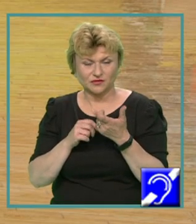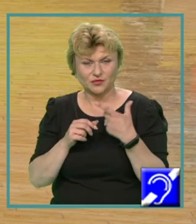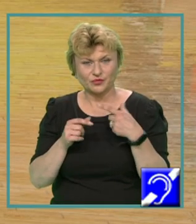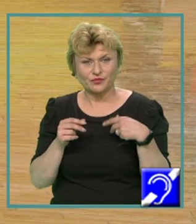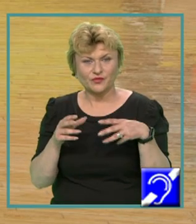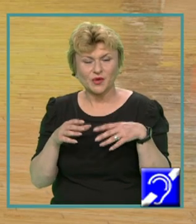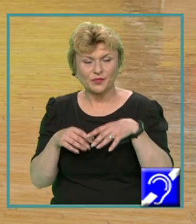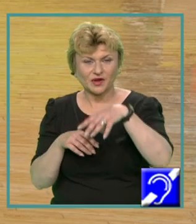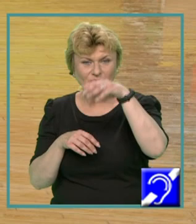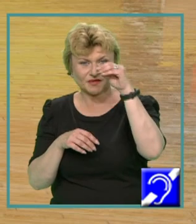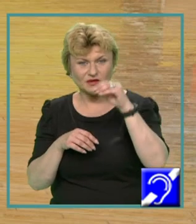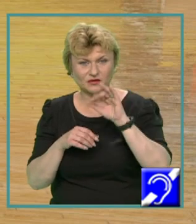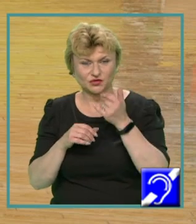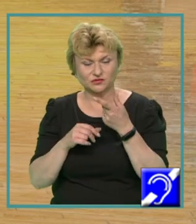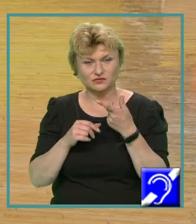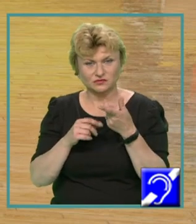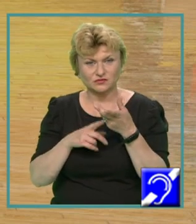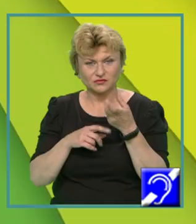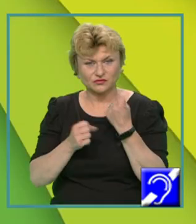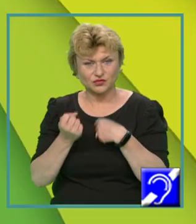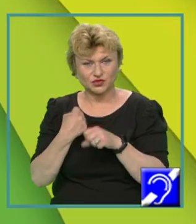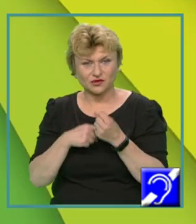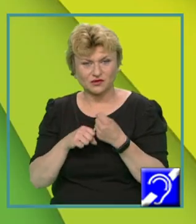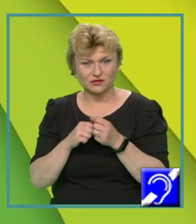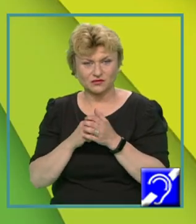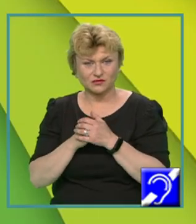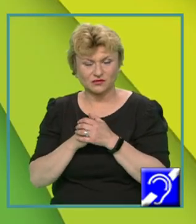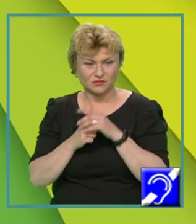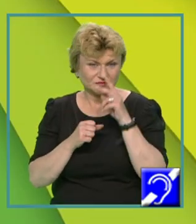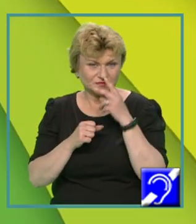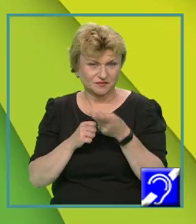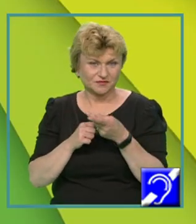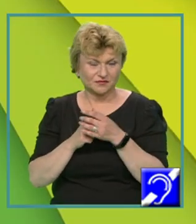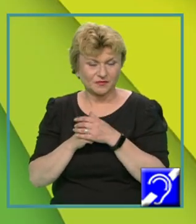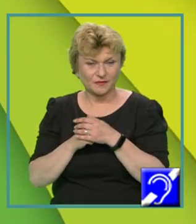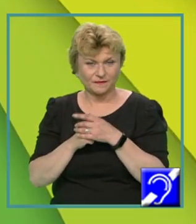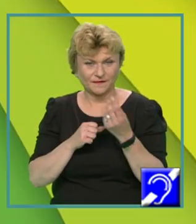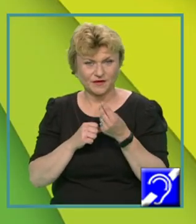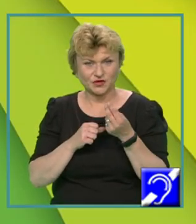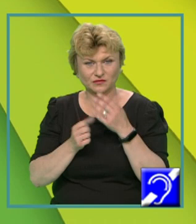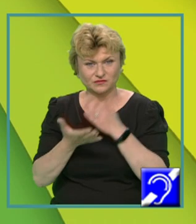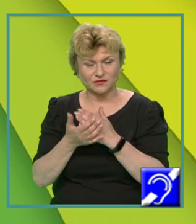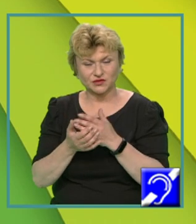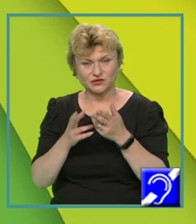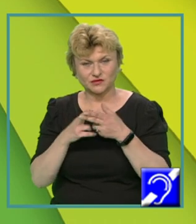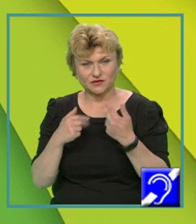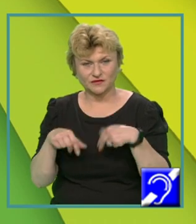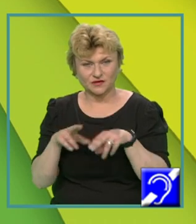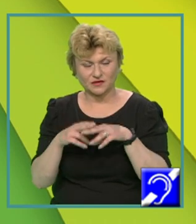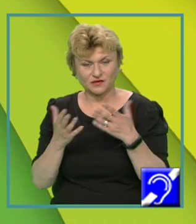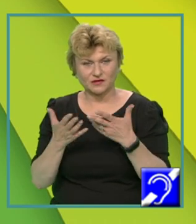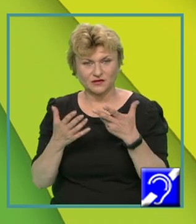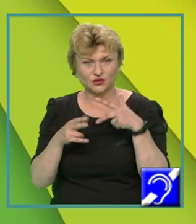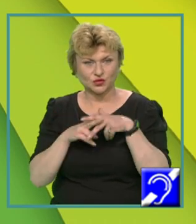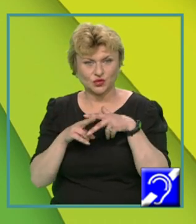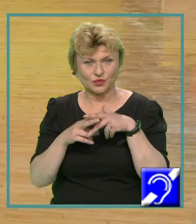extrapiramidale, cele care comandă mișcări automate. Vedem, de exemplu, să spunem acesta, vestibulospinalul, care se ocupă de echilibru,